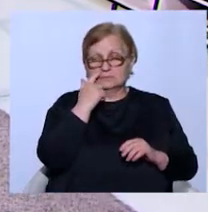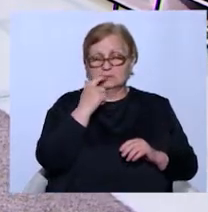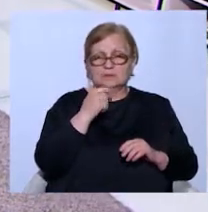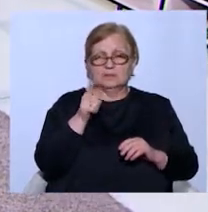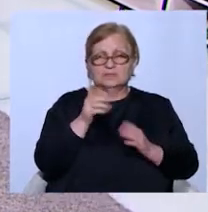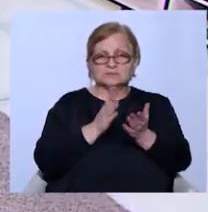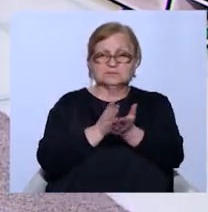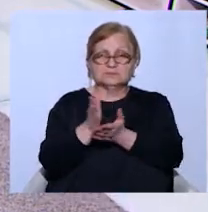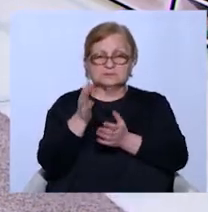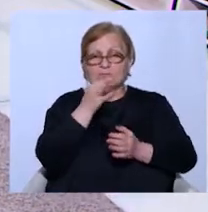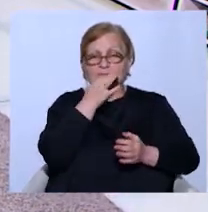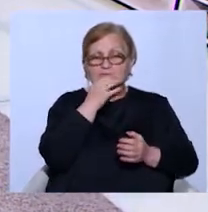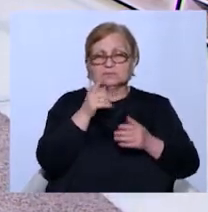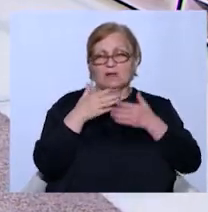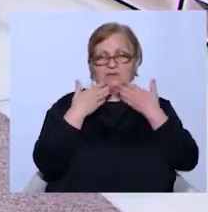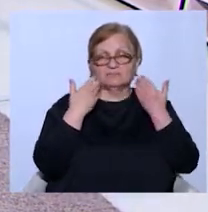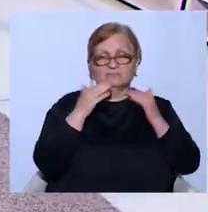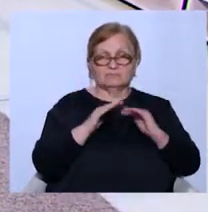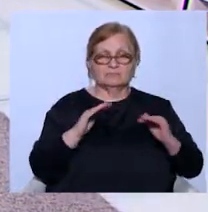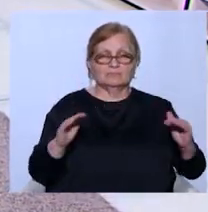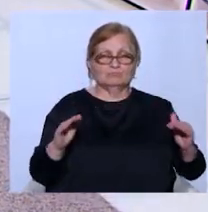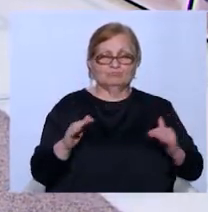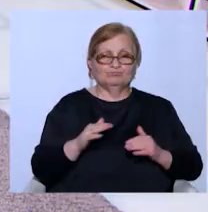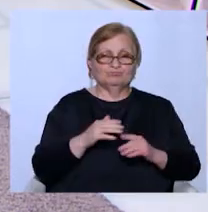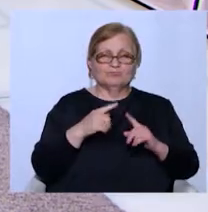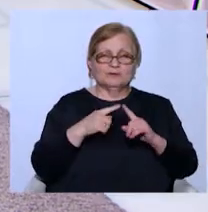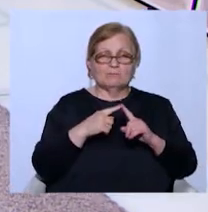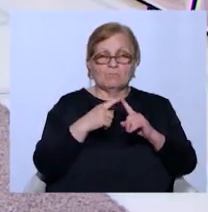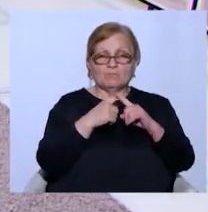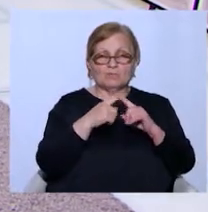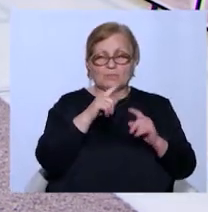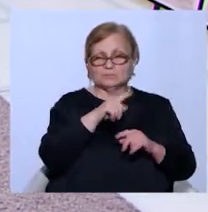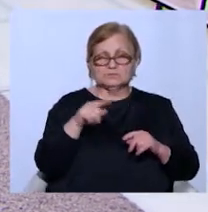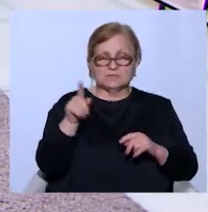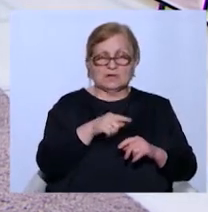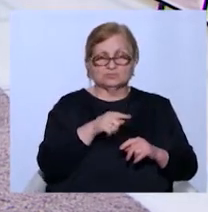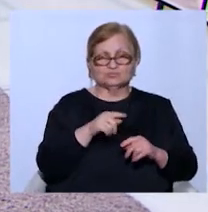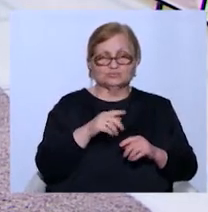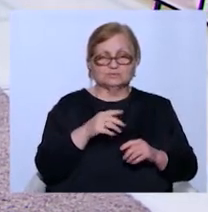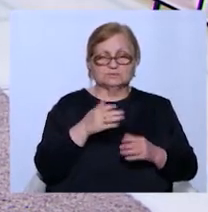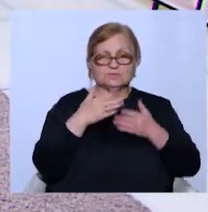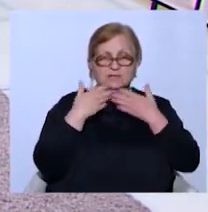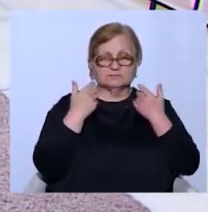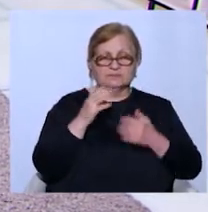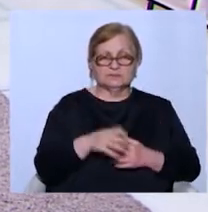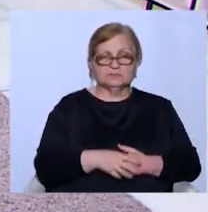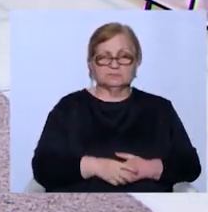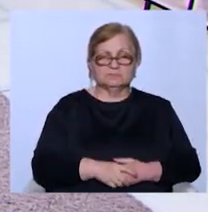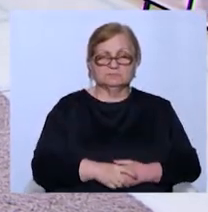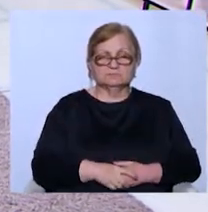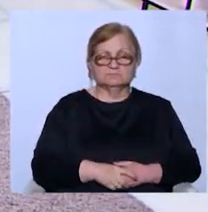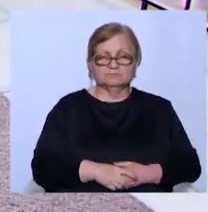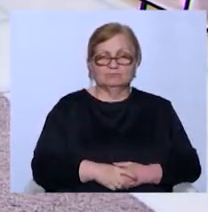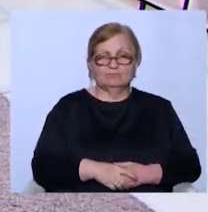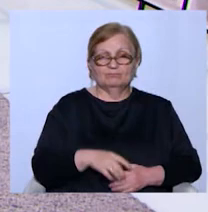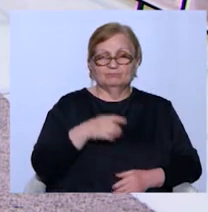ამიტომ ესე გიადვილდება თითქოს რომ კონკრეტულად პროპორციაში გადაიაზროთ ხოლმე და ესე ამოხსნათ. ანუ მე მგონი